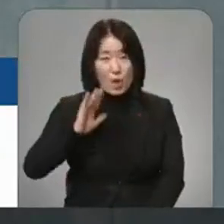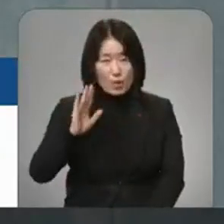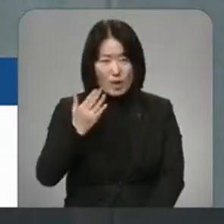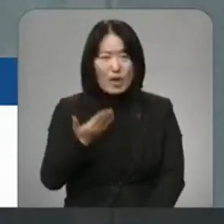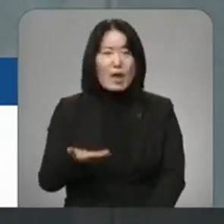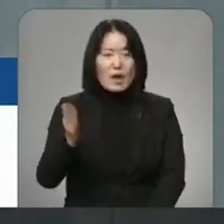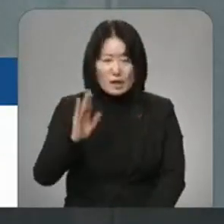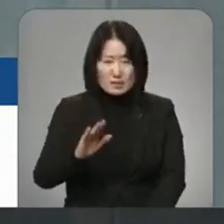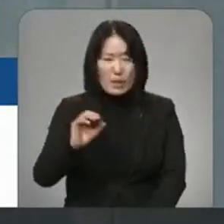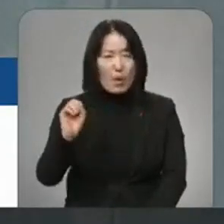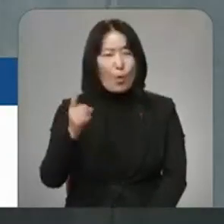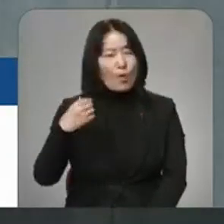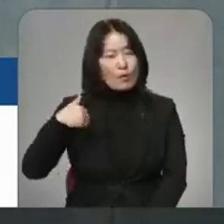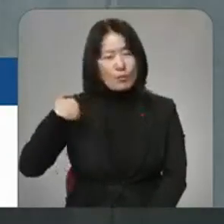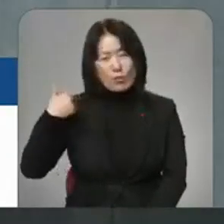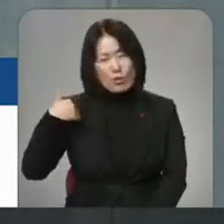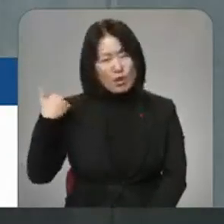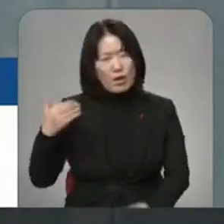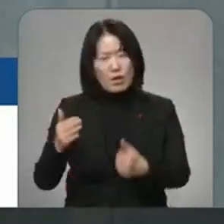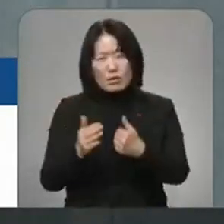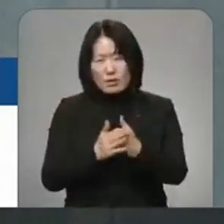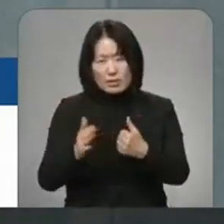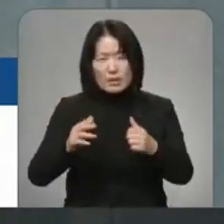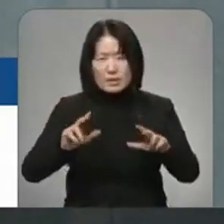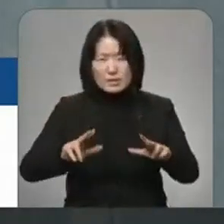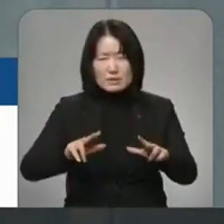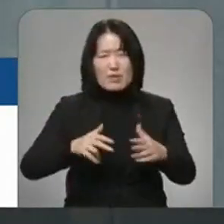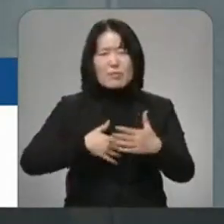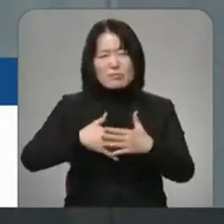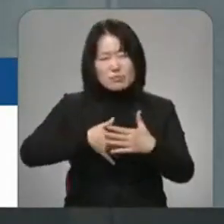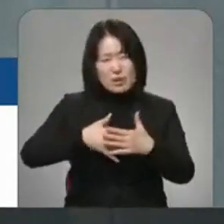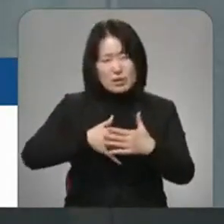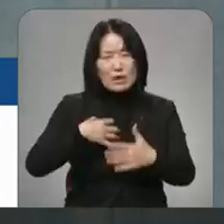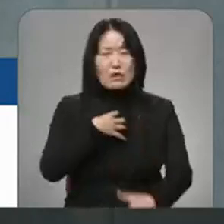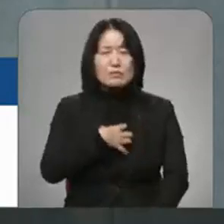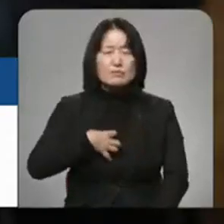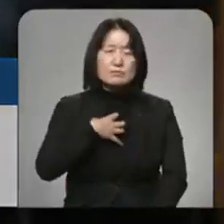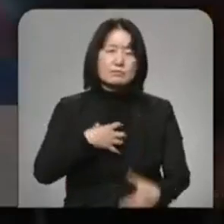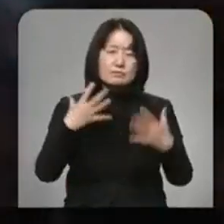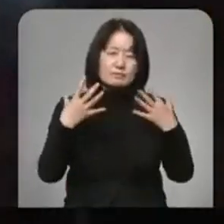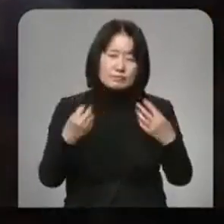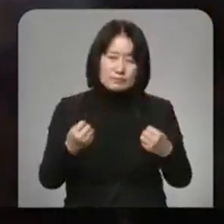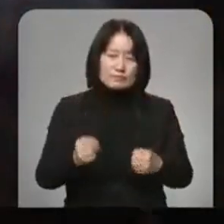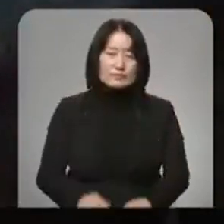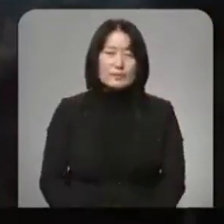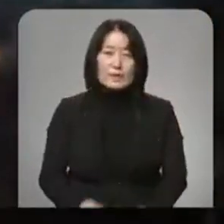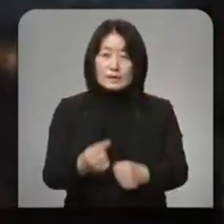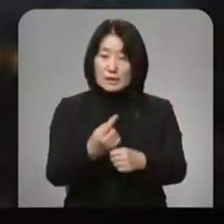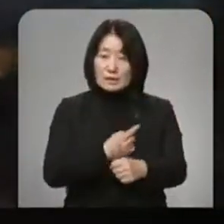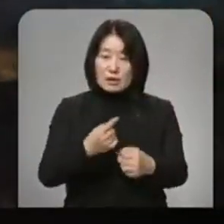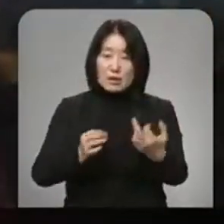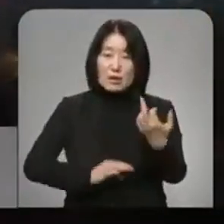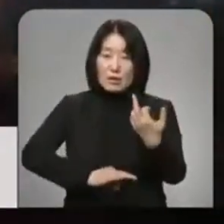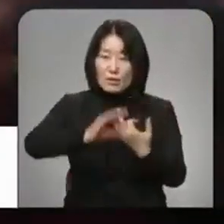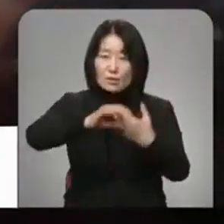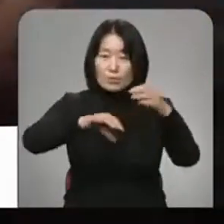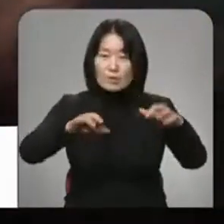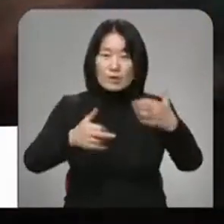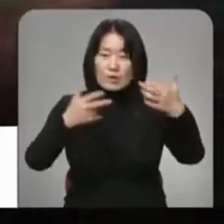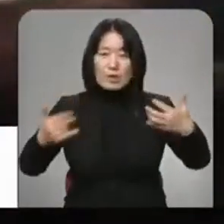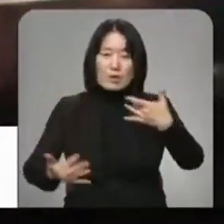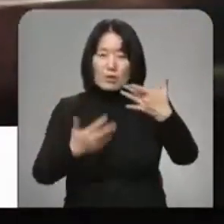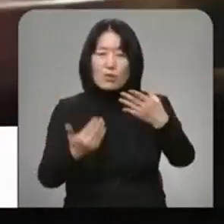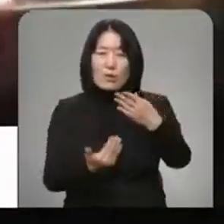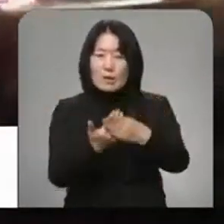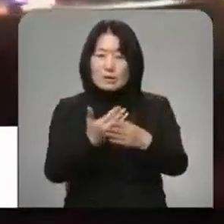원인이 지금 완벽해지는 거에 대해서 되게 불안하고 걱정스럽죠 지난해 강원도 해안에서 발생한 산불